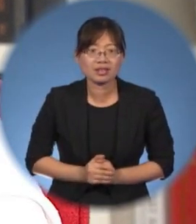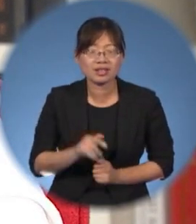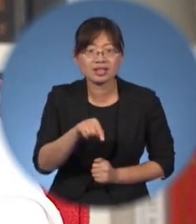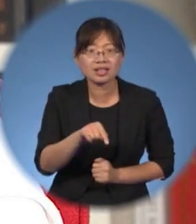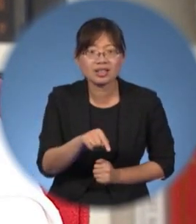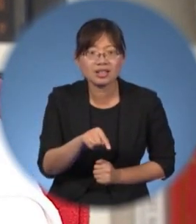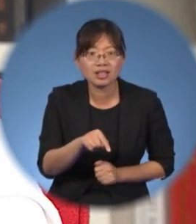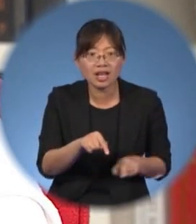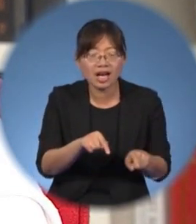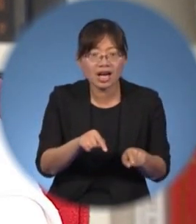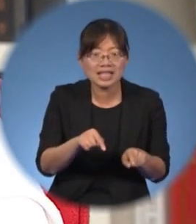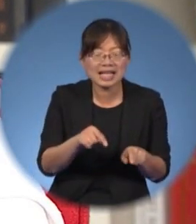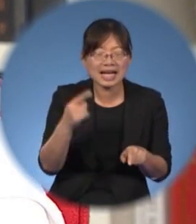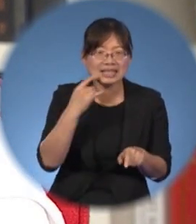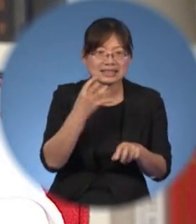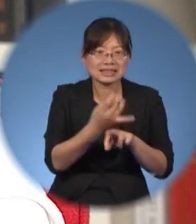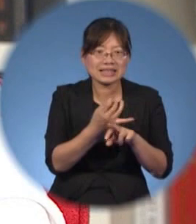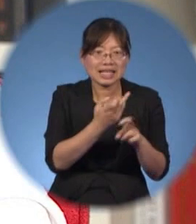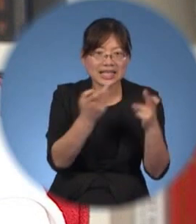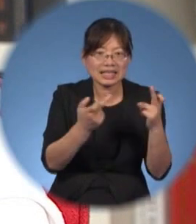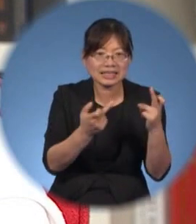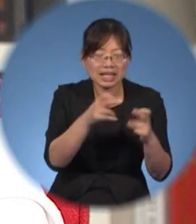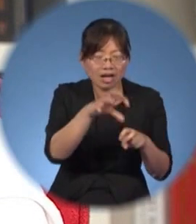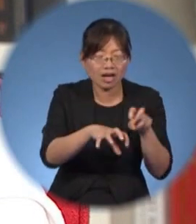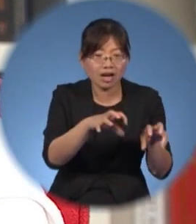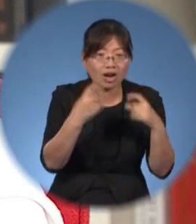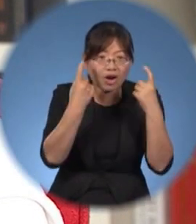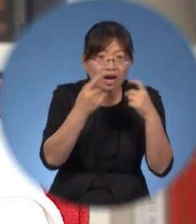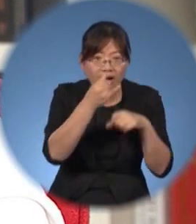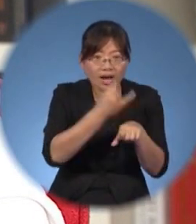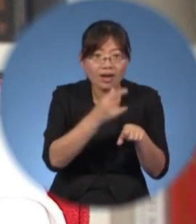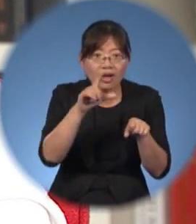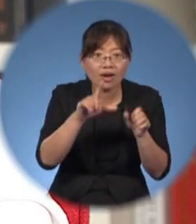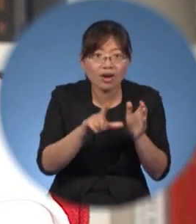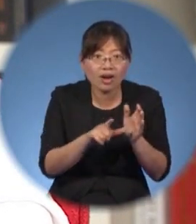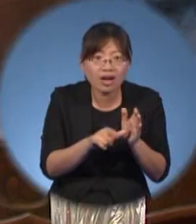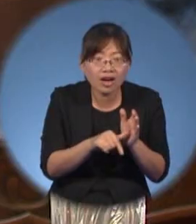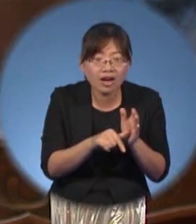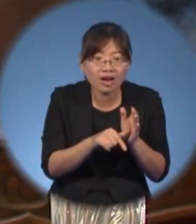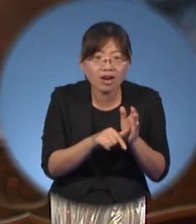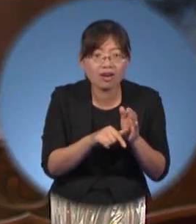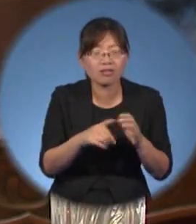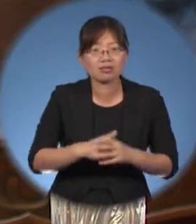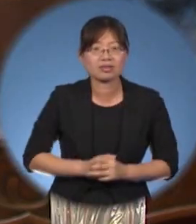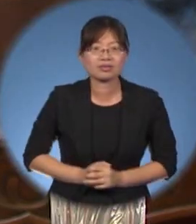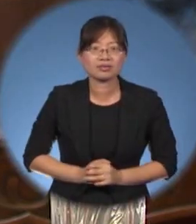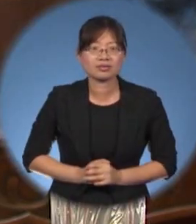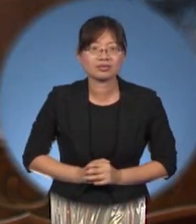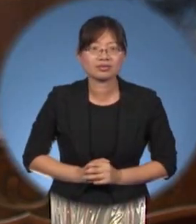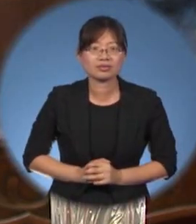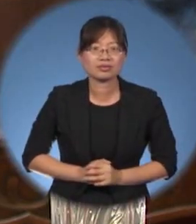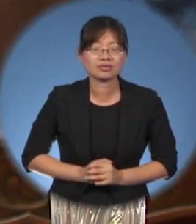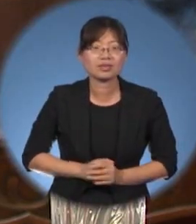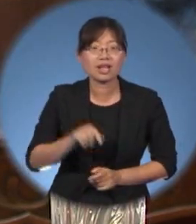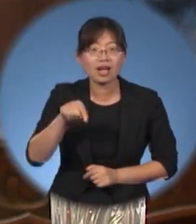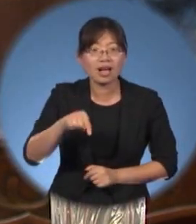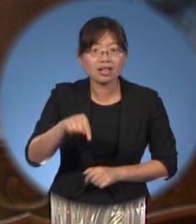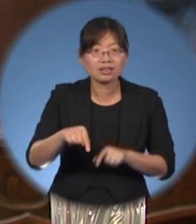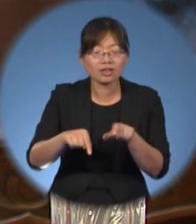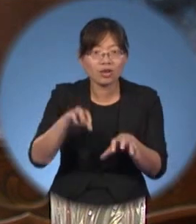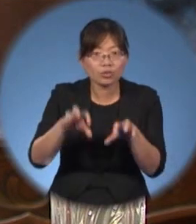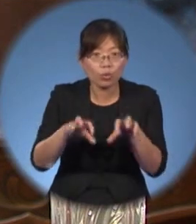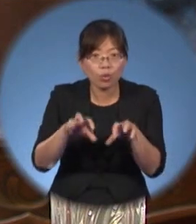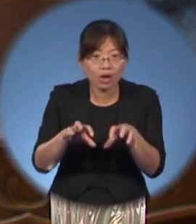전에 금강산 관광 때 제 1호를 탔죠. 첫 배를 탔습니다. 아. 동해에서 뜨는 거. 금강산에서도 하셨어요?